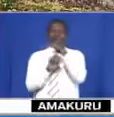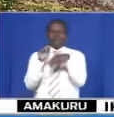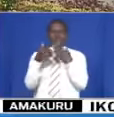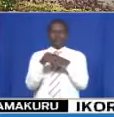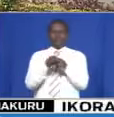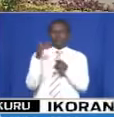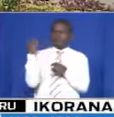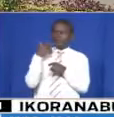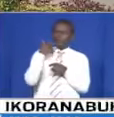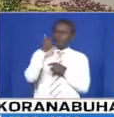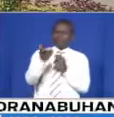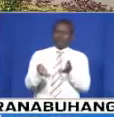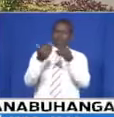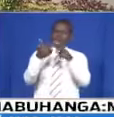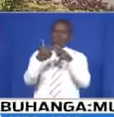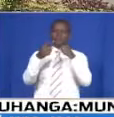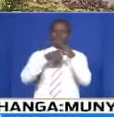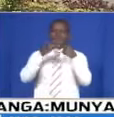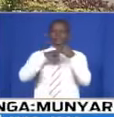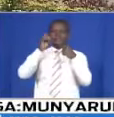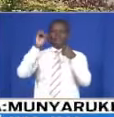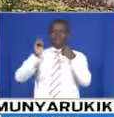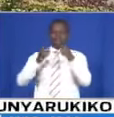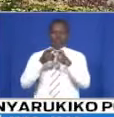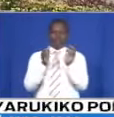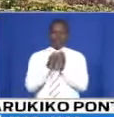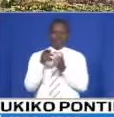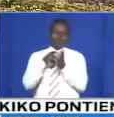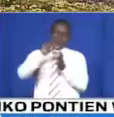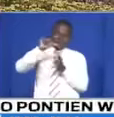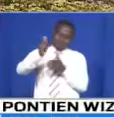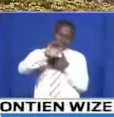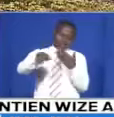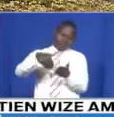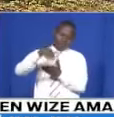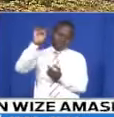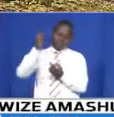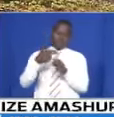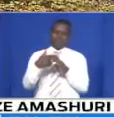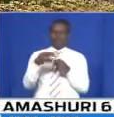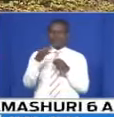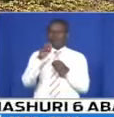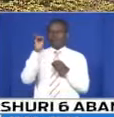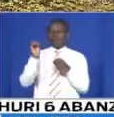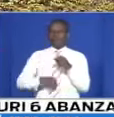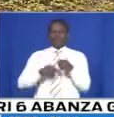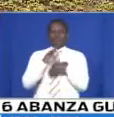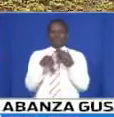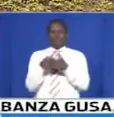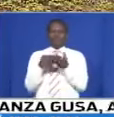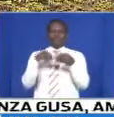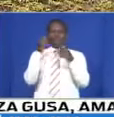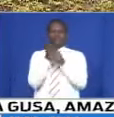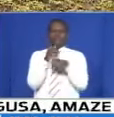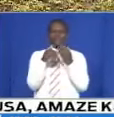twavugaga byazamutse ku gipimo cya 69% ariko nanone ibitumizwa bigamanjikuka ku gipimo cya 4%. Iki gice rero gitanga akazi ku